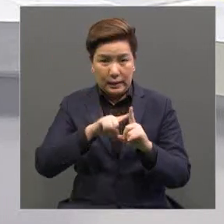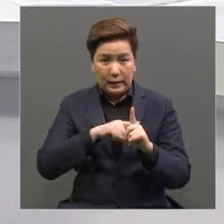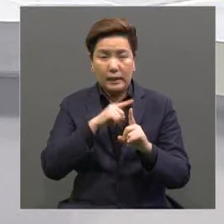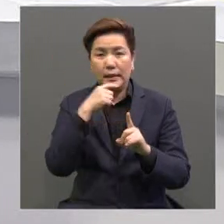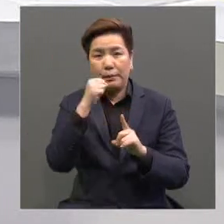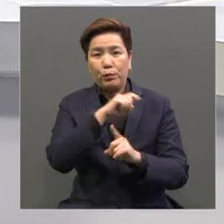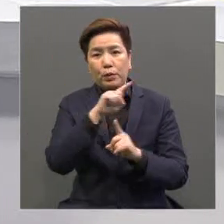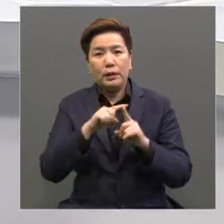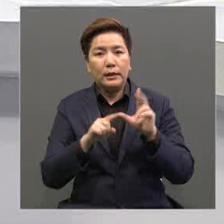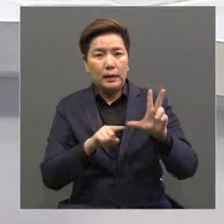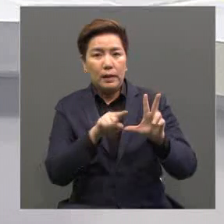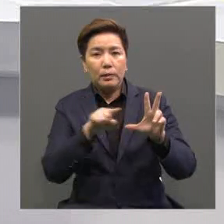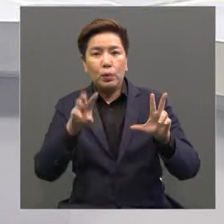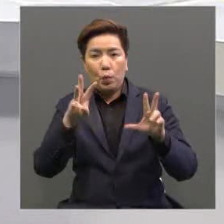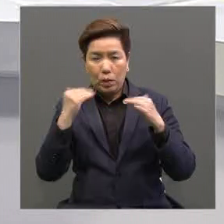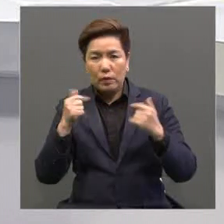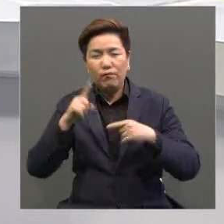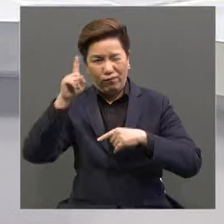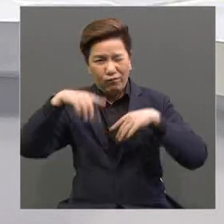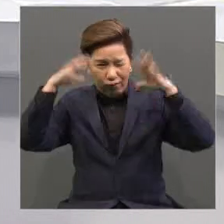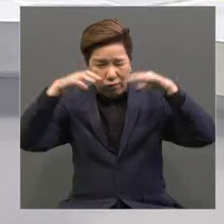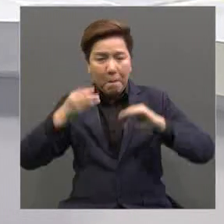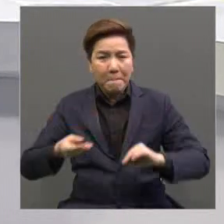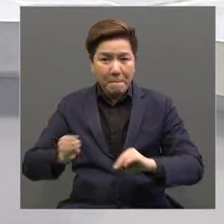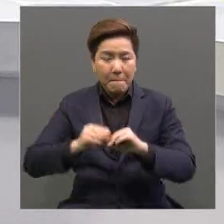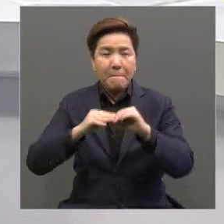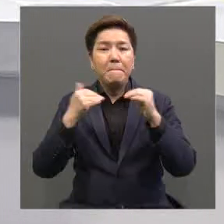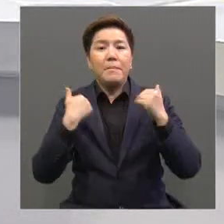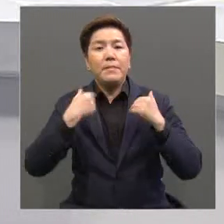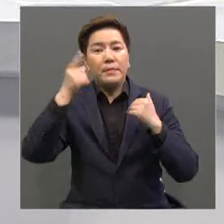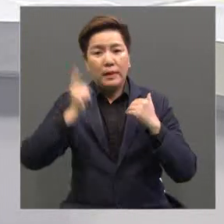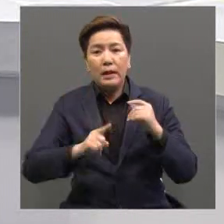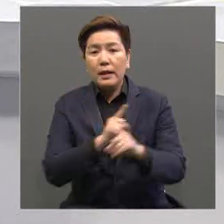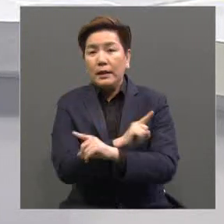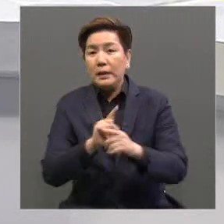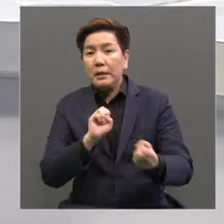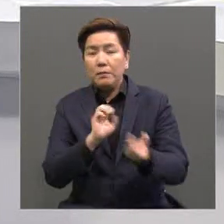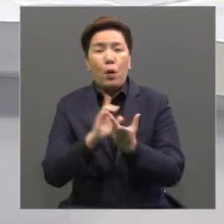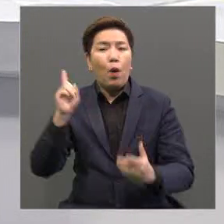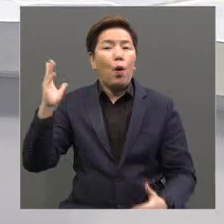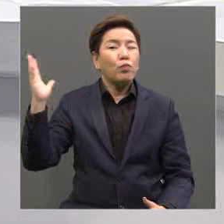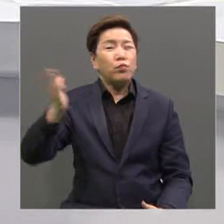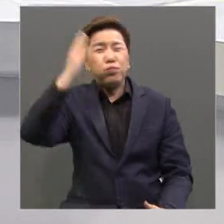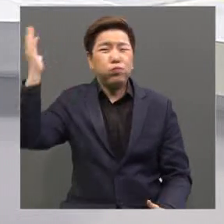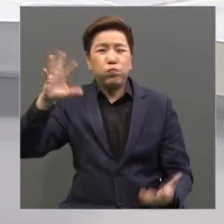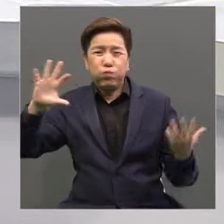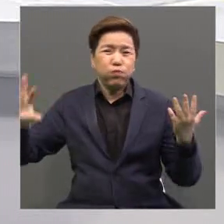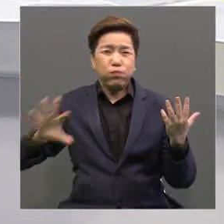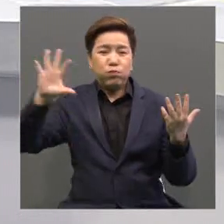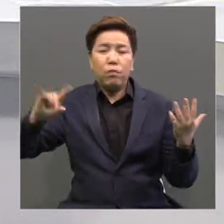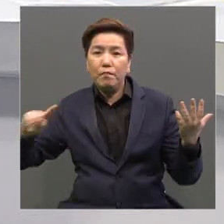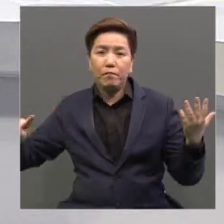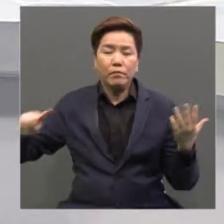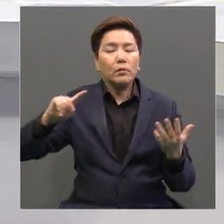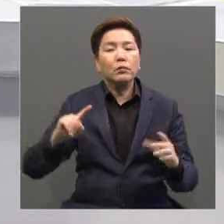ถึง 6ตุลาคมนี้ก็จะมีผลลงมาอีกนะครับแต่ทั้งหมดทั้งมวลนะครับไม่ได้เป็นผลมาจากพายุโซนร้อนที่อยู่ใน